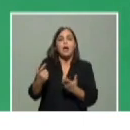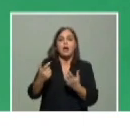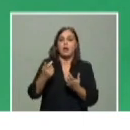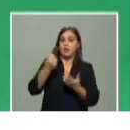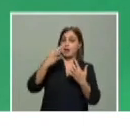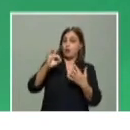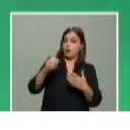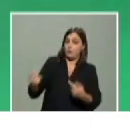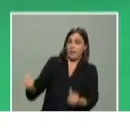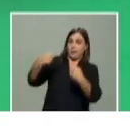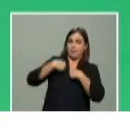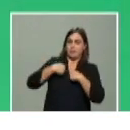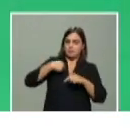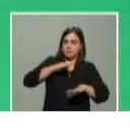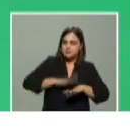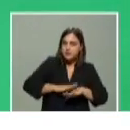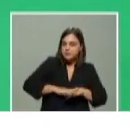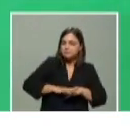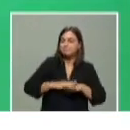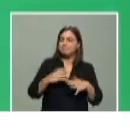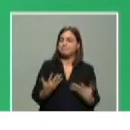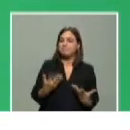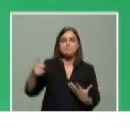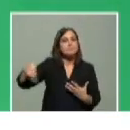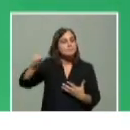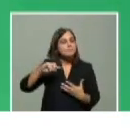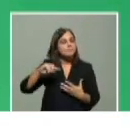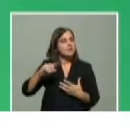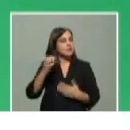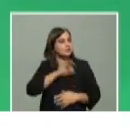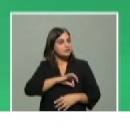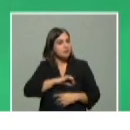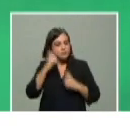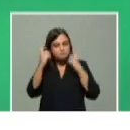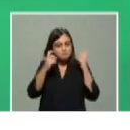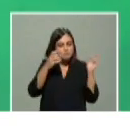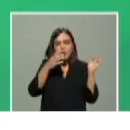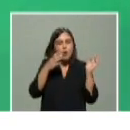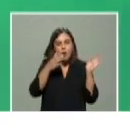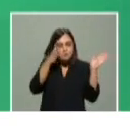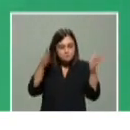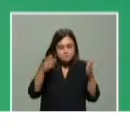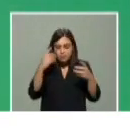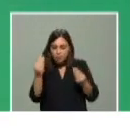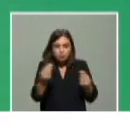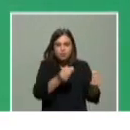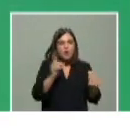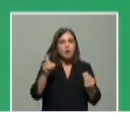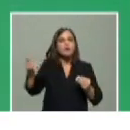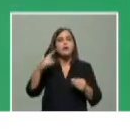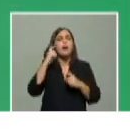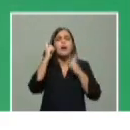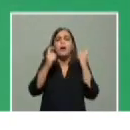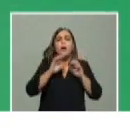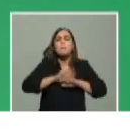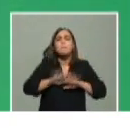η σύμπτωση. Την ίδια μέρα που πήγαν οι δικηγόροι του κυρίου Ανδρουλάκη στον Άριο Πάγο να καταστρέφεται το αρχείο. Μου φαίνεται λίγο. Να